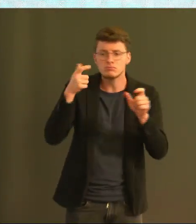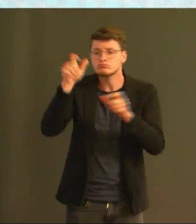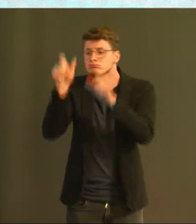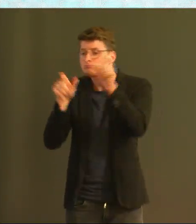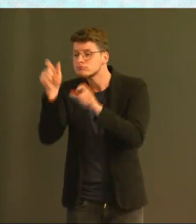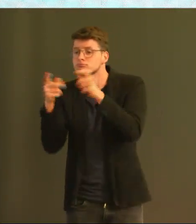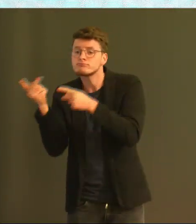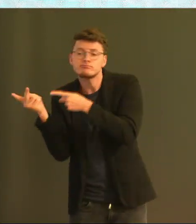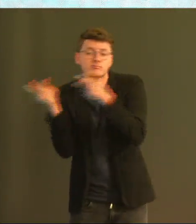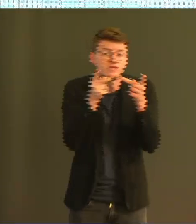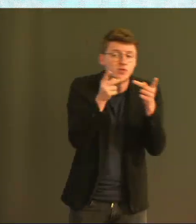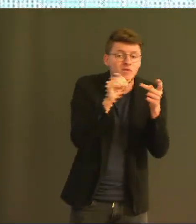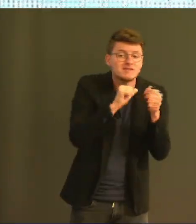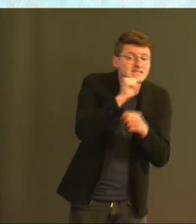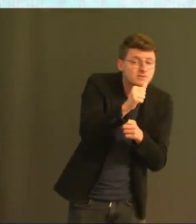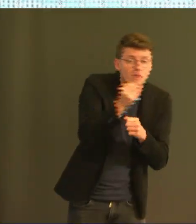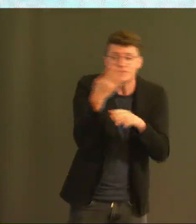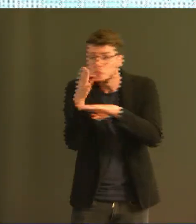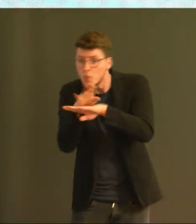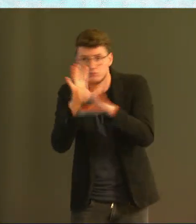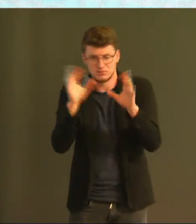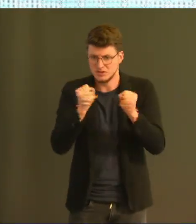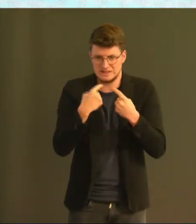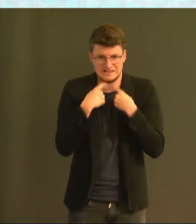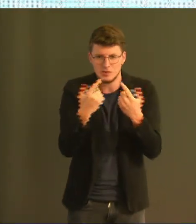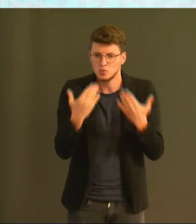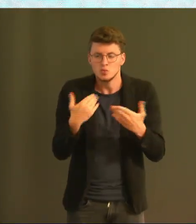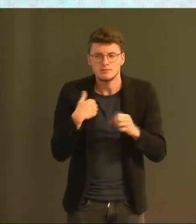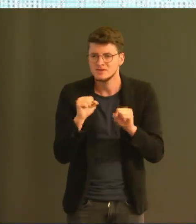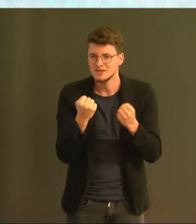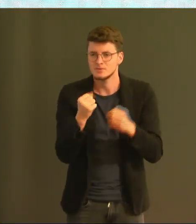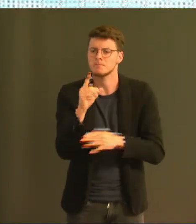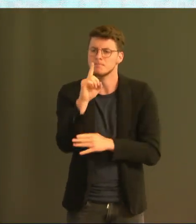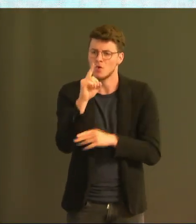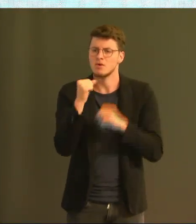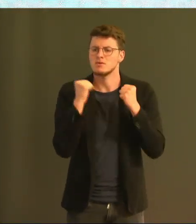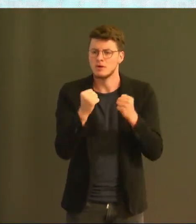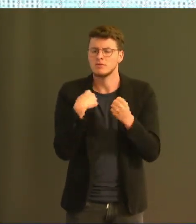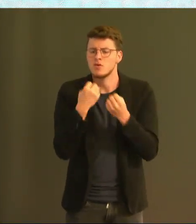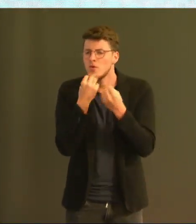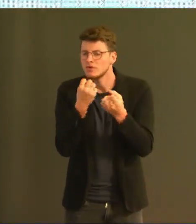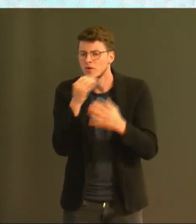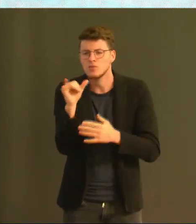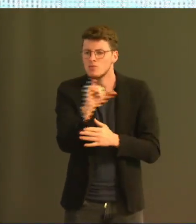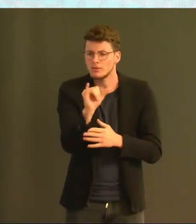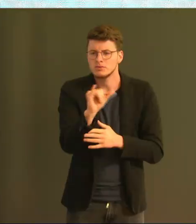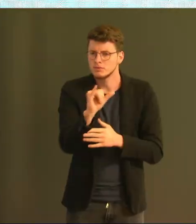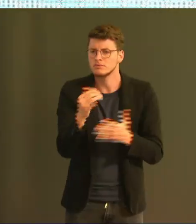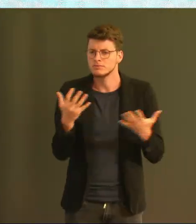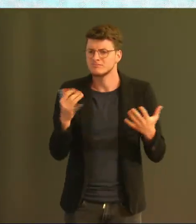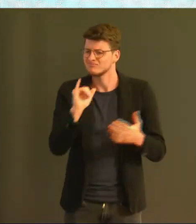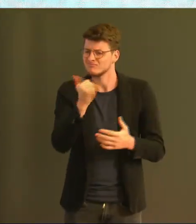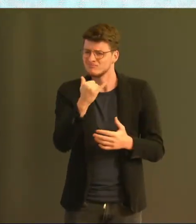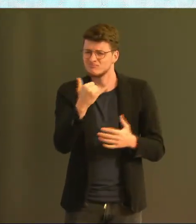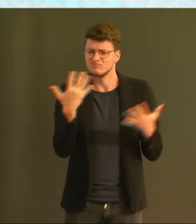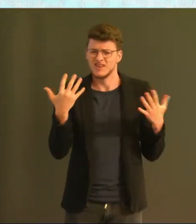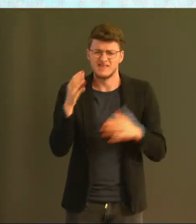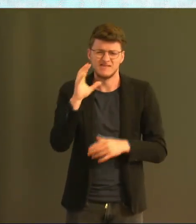principaux clients et nos attitudes saut dans la perfecta normalise de passionnés